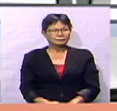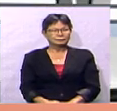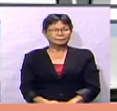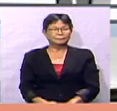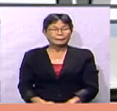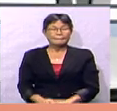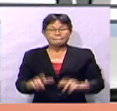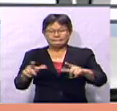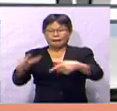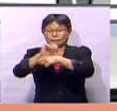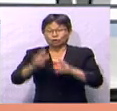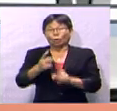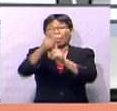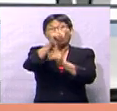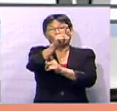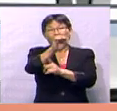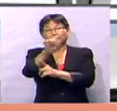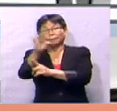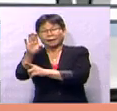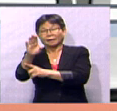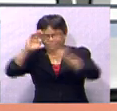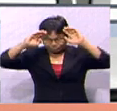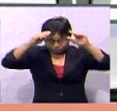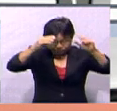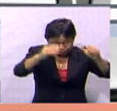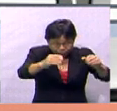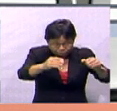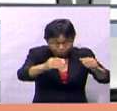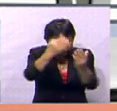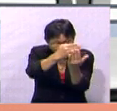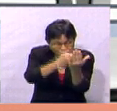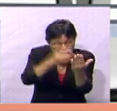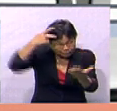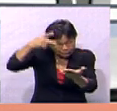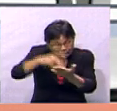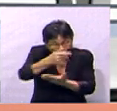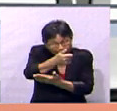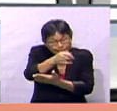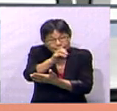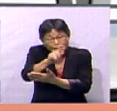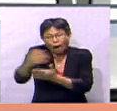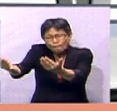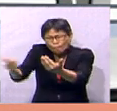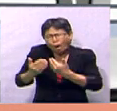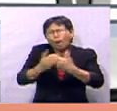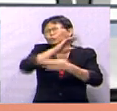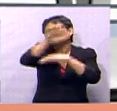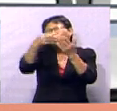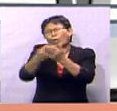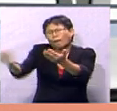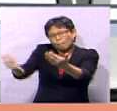Sementara itu, pasukan petugas khas 1MDB yang akan memberi tumpuan kepada langkah pengesanan aset membawa balik semua wang